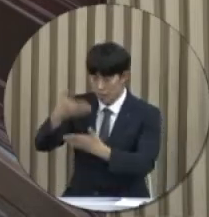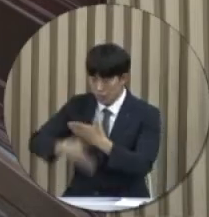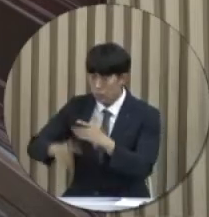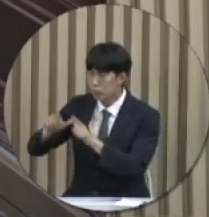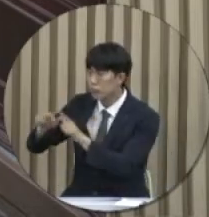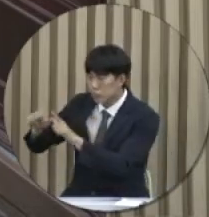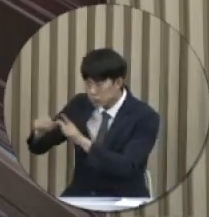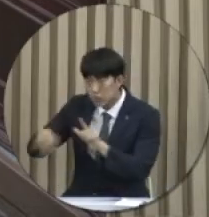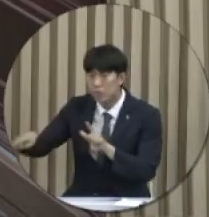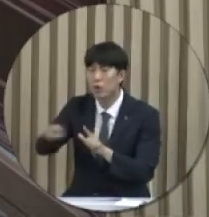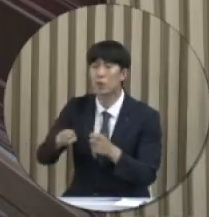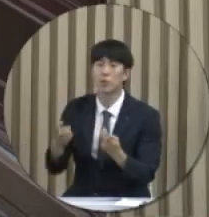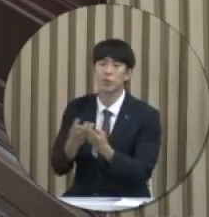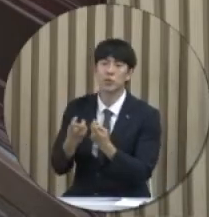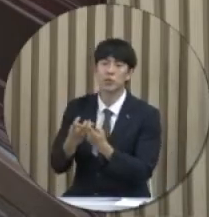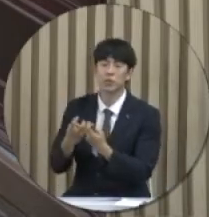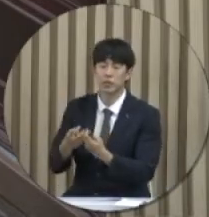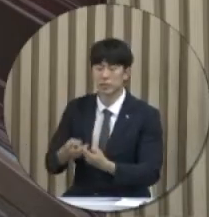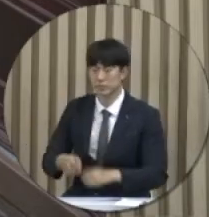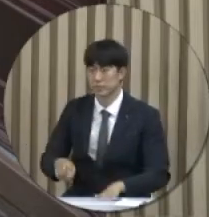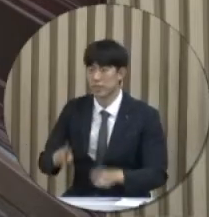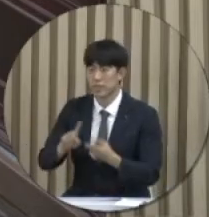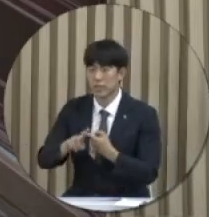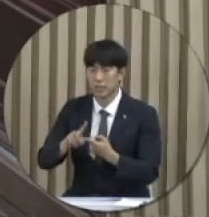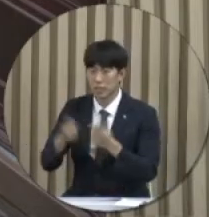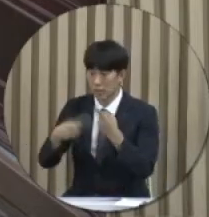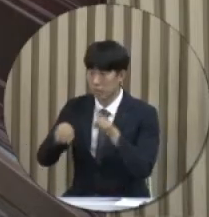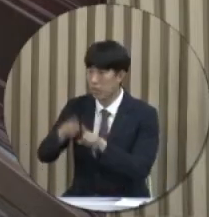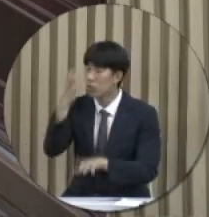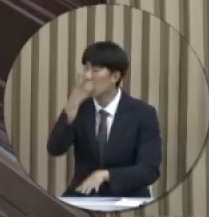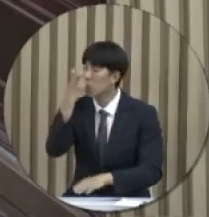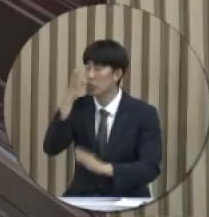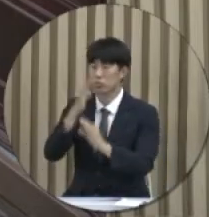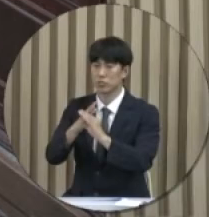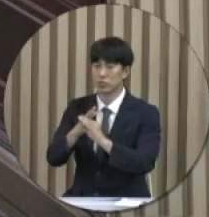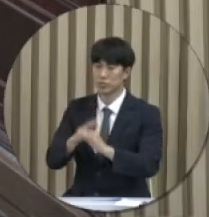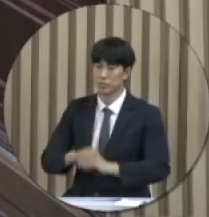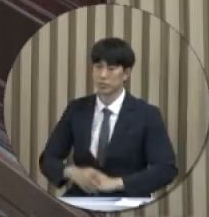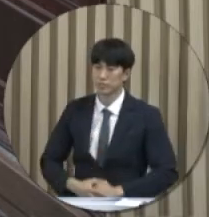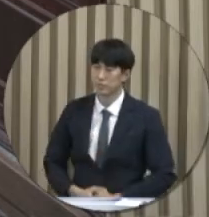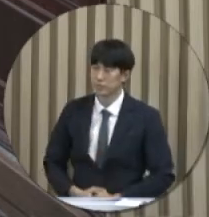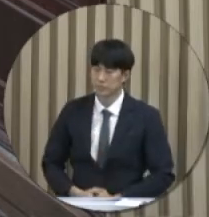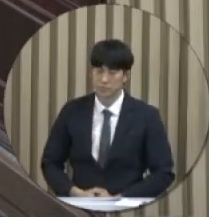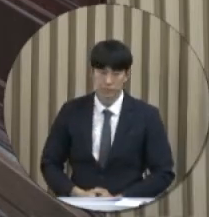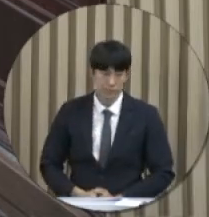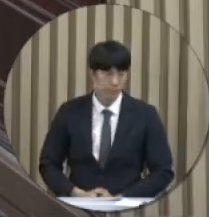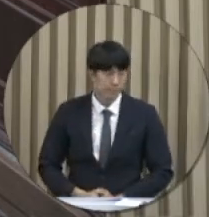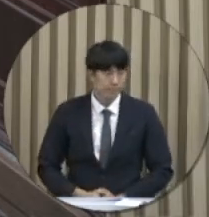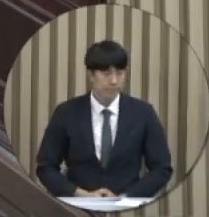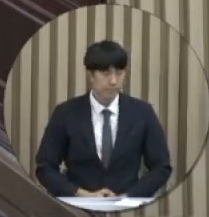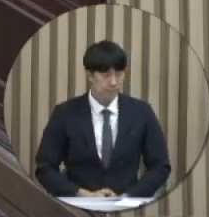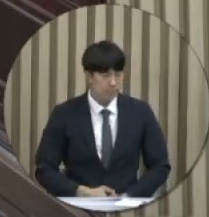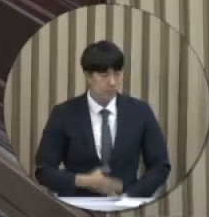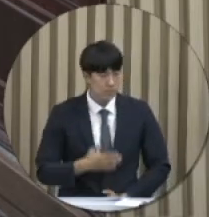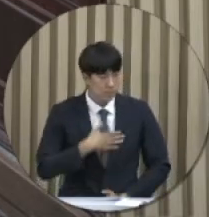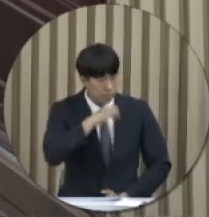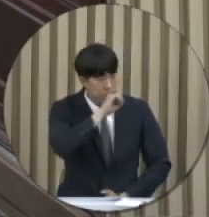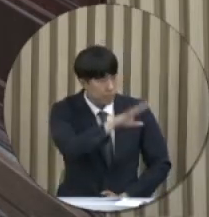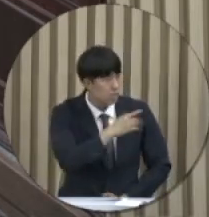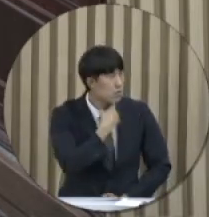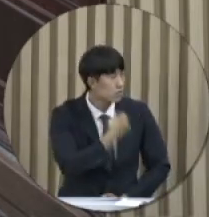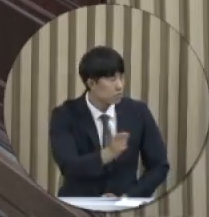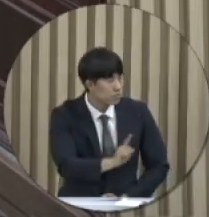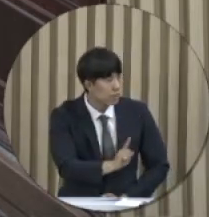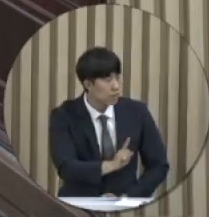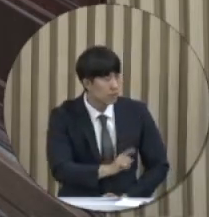할 것인가 이 부분이 같이 검토되고 있다. 이렇게 말씀드리면 될것 네, 같습니다. 제가 이제 말씀드리고 싶은